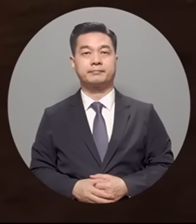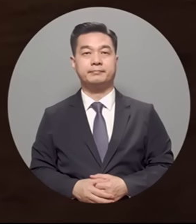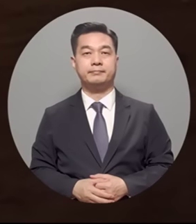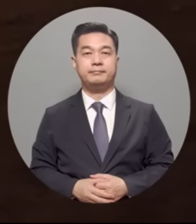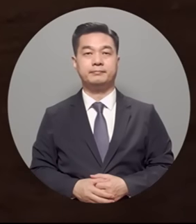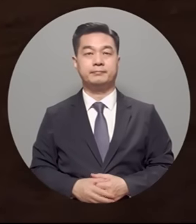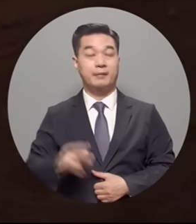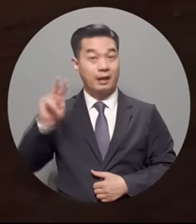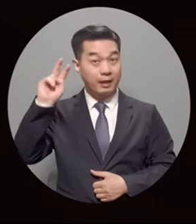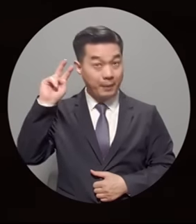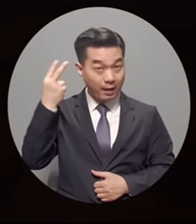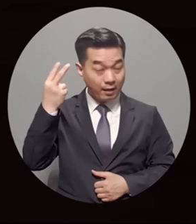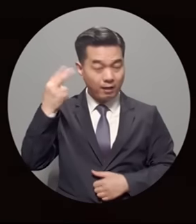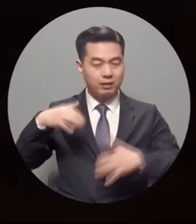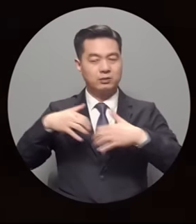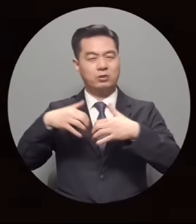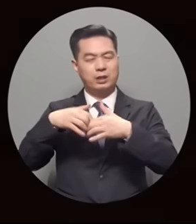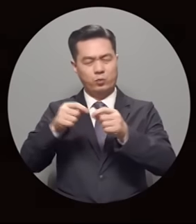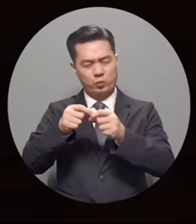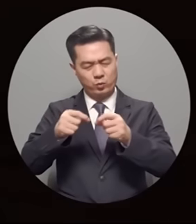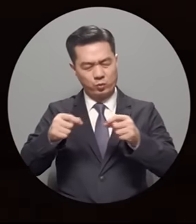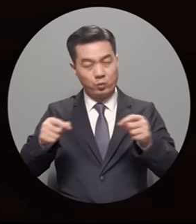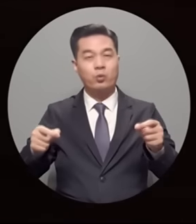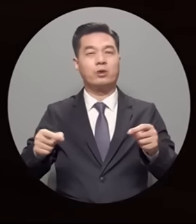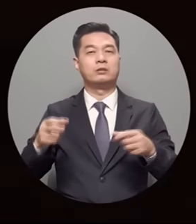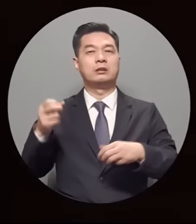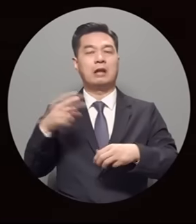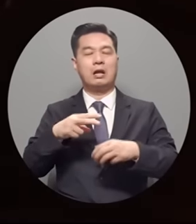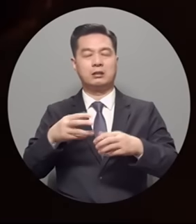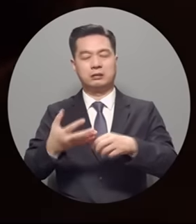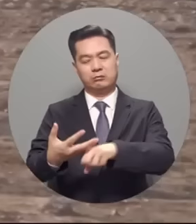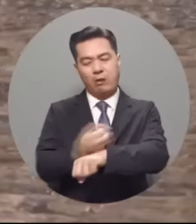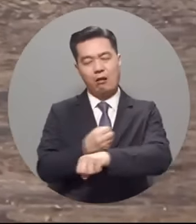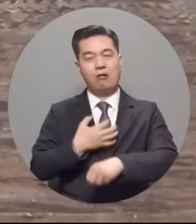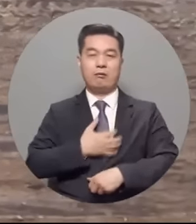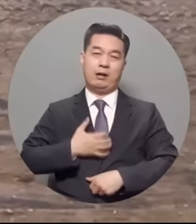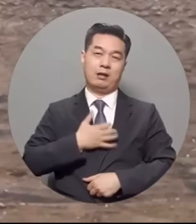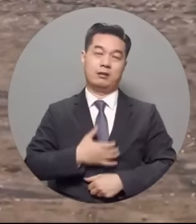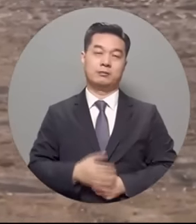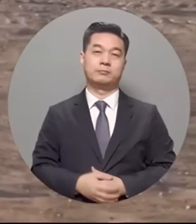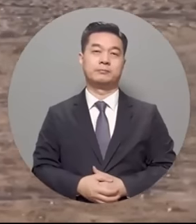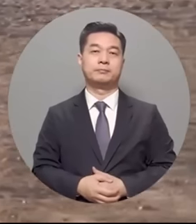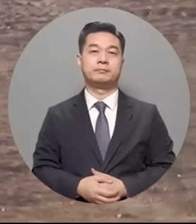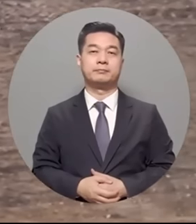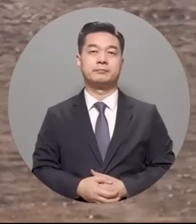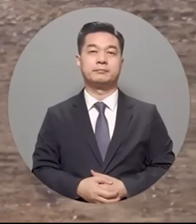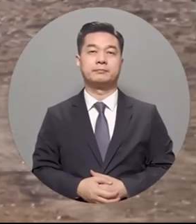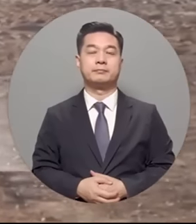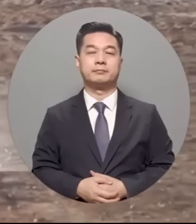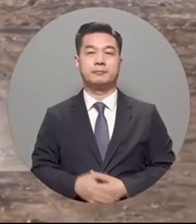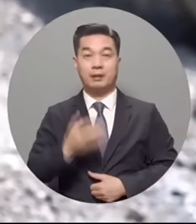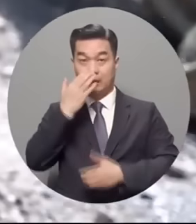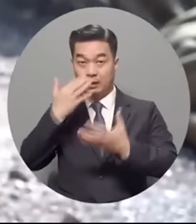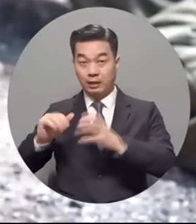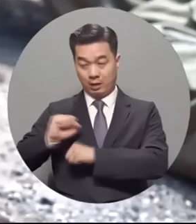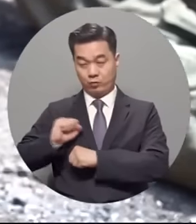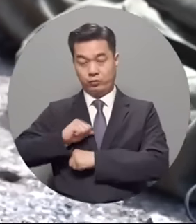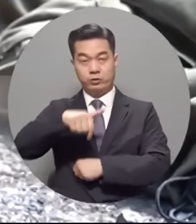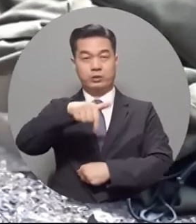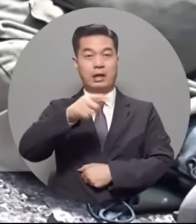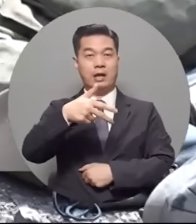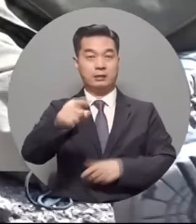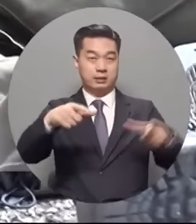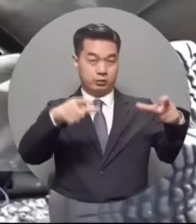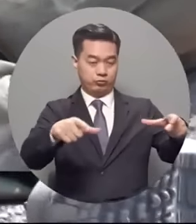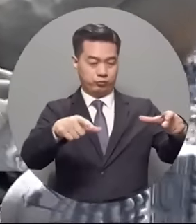200일 맞은 이스라엘과 하마스 간 전쟁도 다시 격화될 조짐을 보이고 있습니다. 이스라엘군은 가자지구에서 철수했던